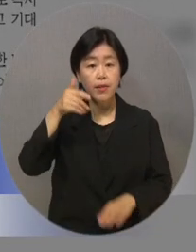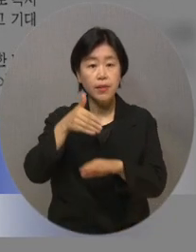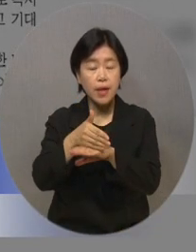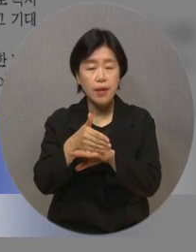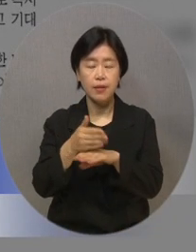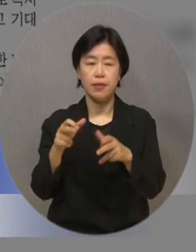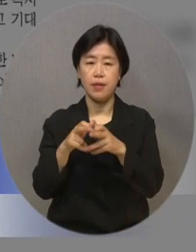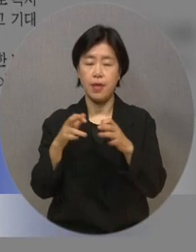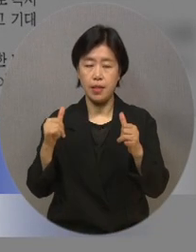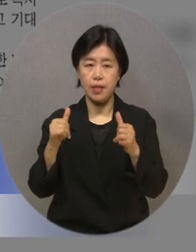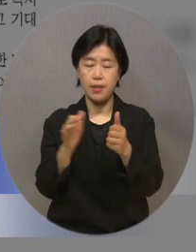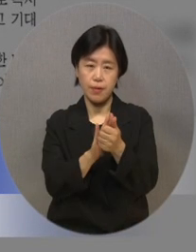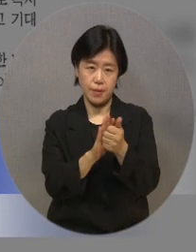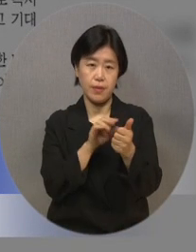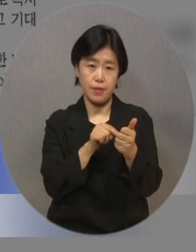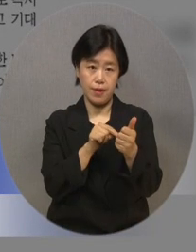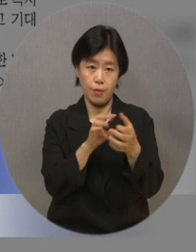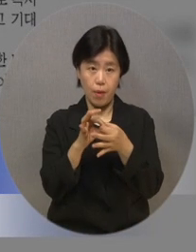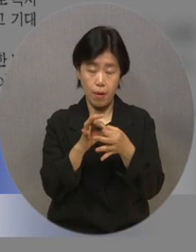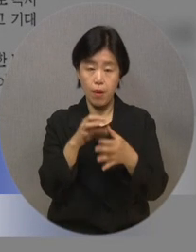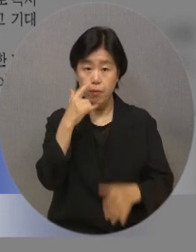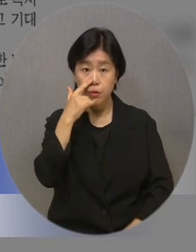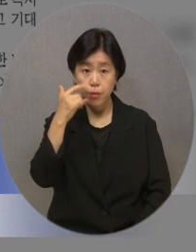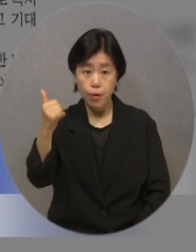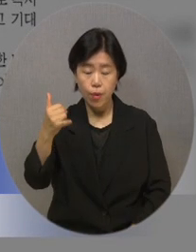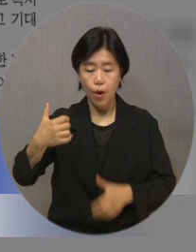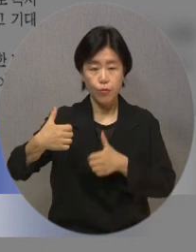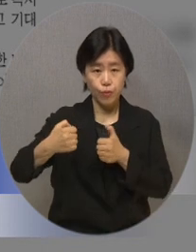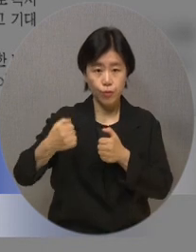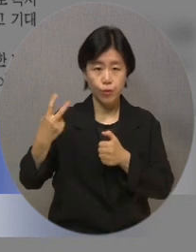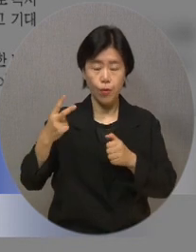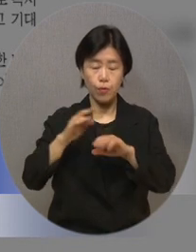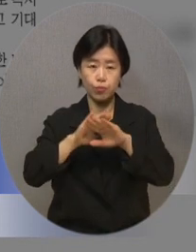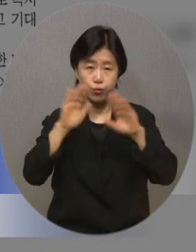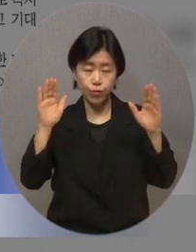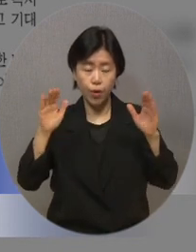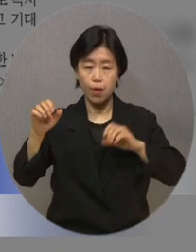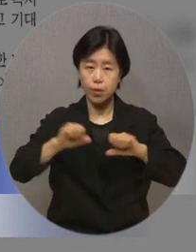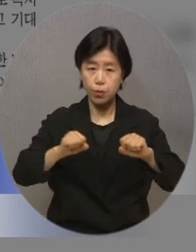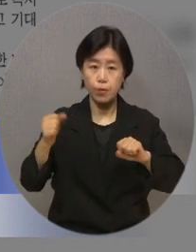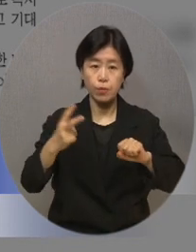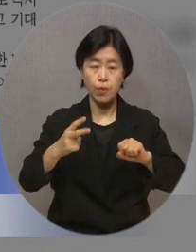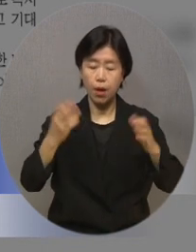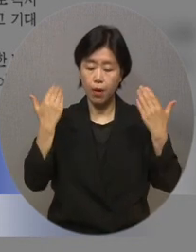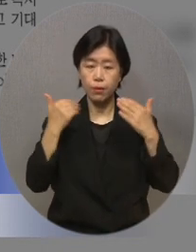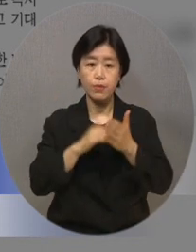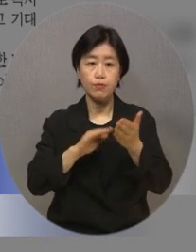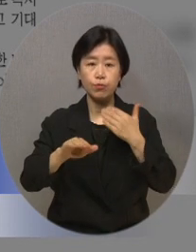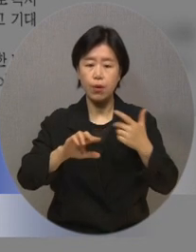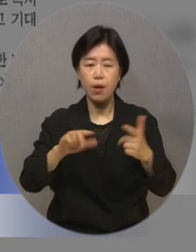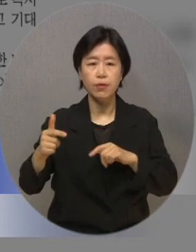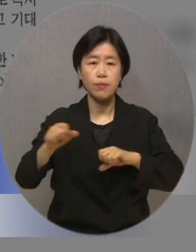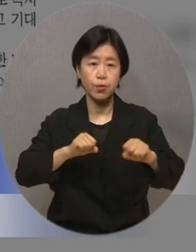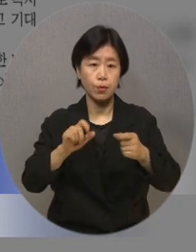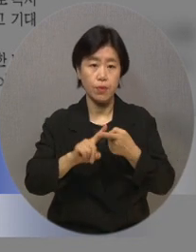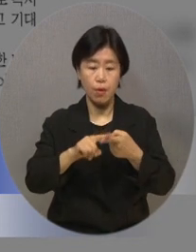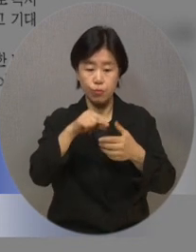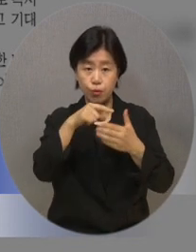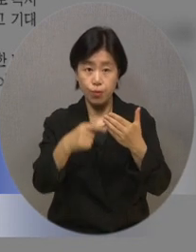서비스로 부모상담지원과 주관활동 방과후 활동지원 등 총 5종입니다 또한